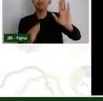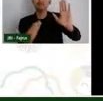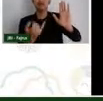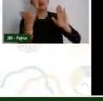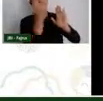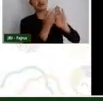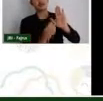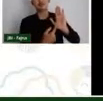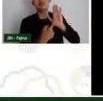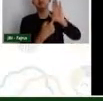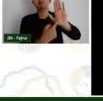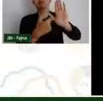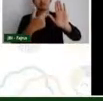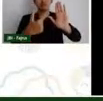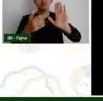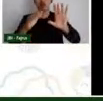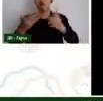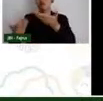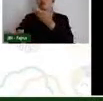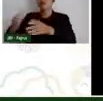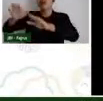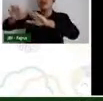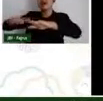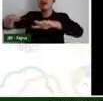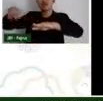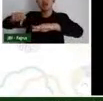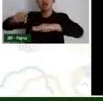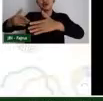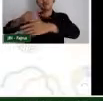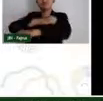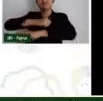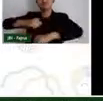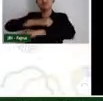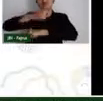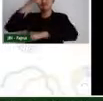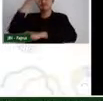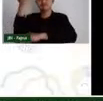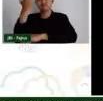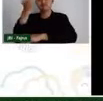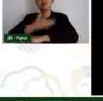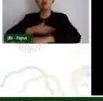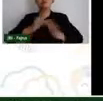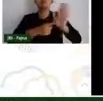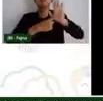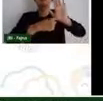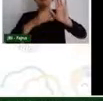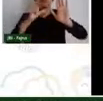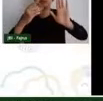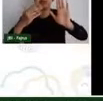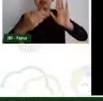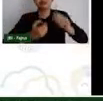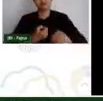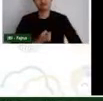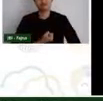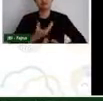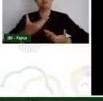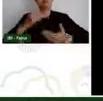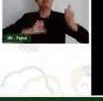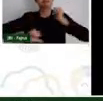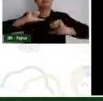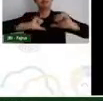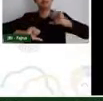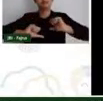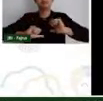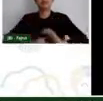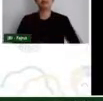gambar. Ataupun mungkin ada anak-anak yang secara kinestetik sehingga mereka mau bergerak gitu. Mereka bisa mengeksplorasikan hal tersebut dengan gerakan mereka.